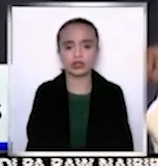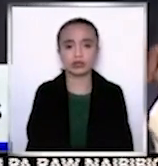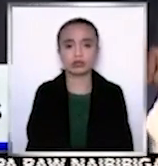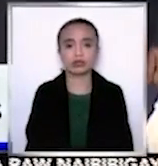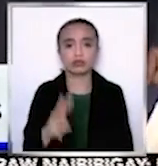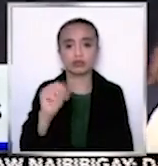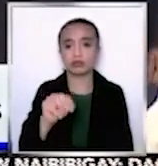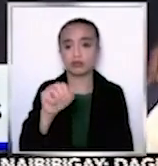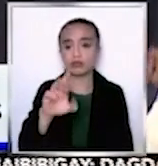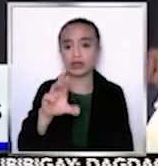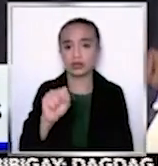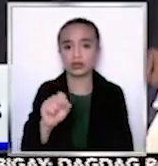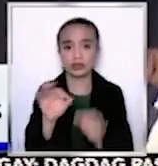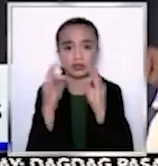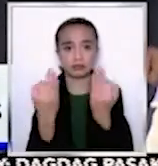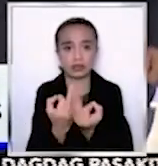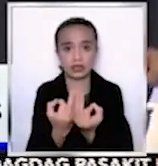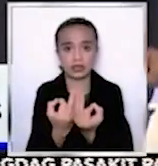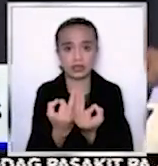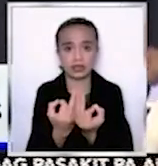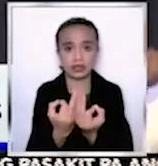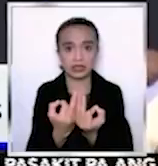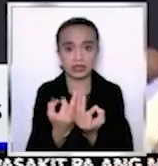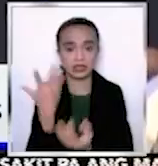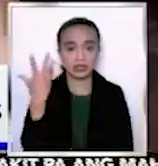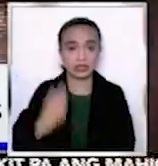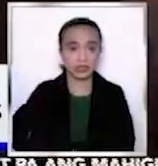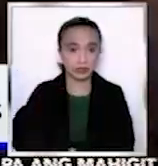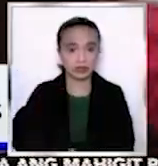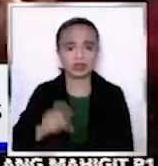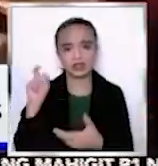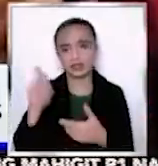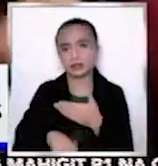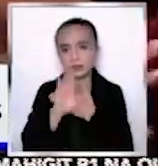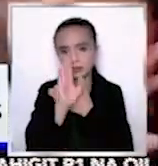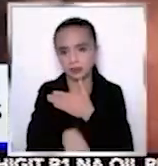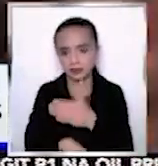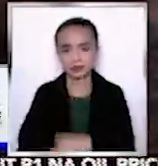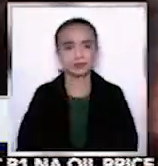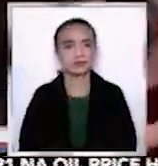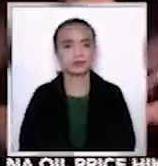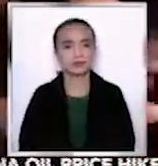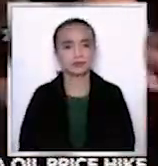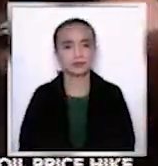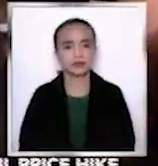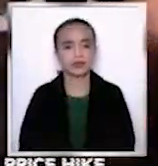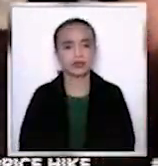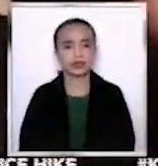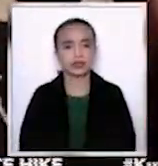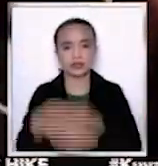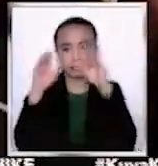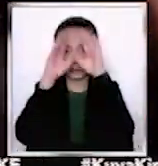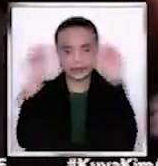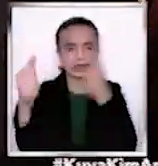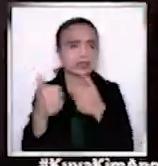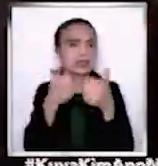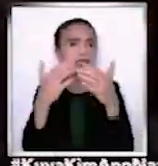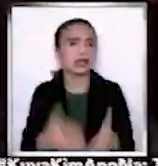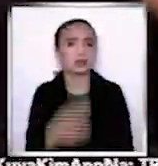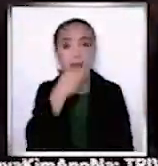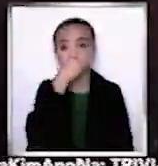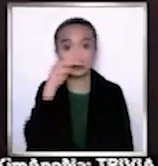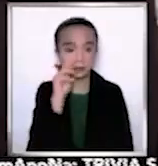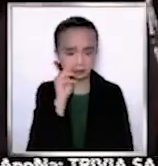Sinisika pa naming makuha ang bagong pahayag ng pamilya Marcos kaugnay nito. Si Presidential Candidate Senator Manny Pacquiao,